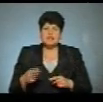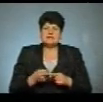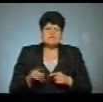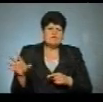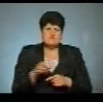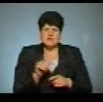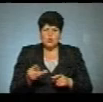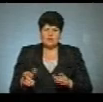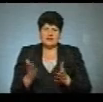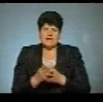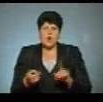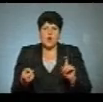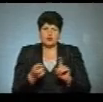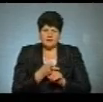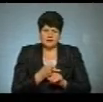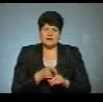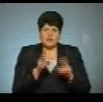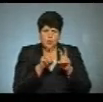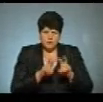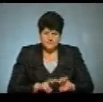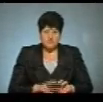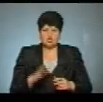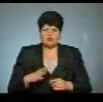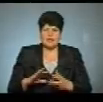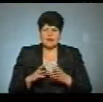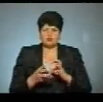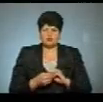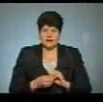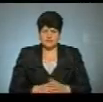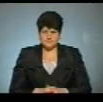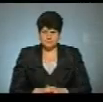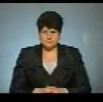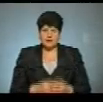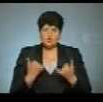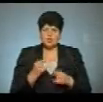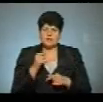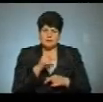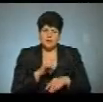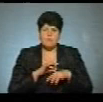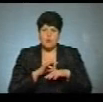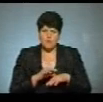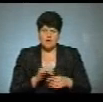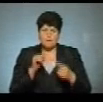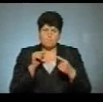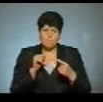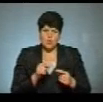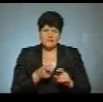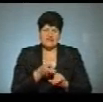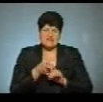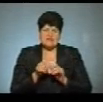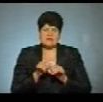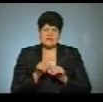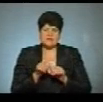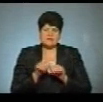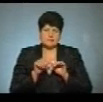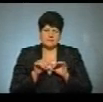контактними, їх обстежили та чекають на результати аналізів. На сьогодні там проводяться протиепідемічні